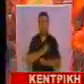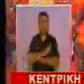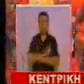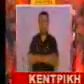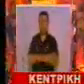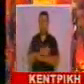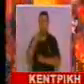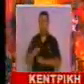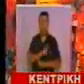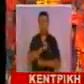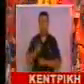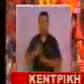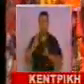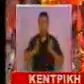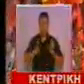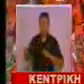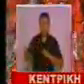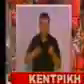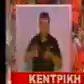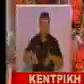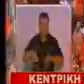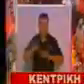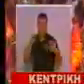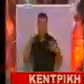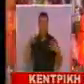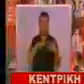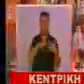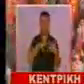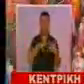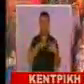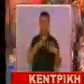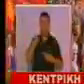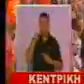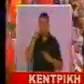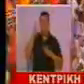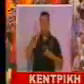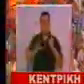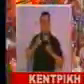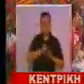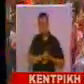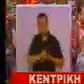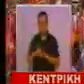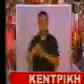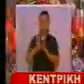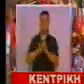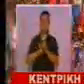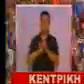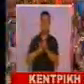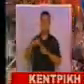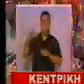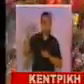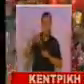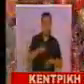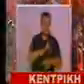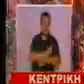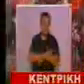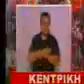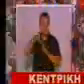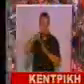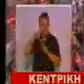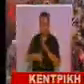οργανωθεί, να αντεπιτεθεί, με εμπνευστεί το Κομμουνιστικό Κόμμα Ελλάδας και τις ριζοσπαστικές δυνάμεις που βαδίζουμε μαζί,